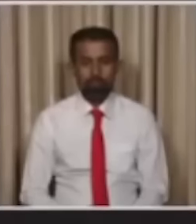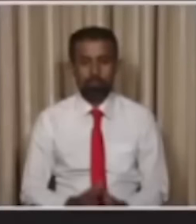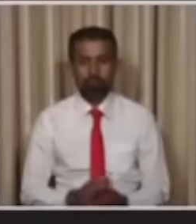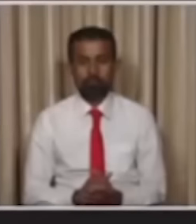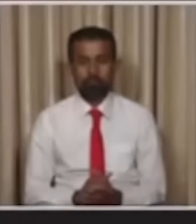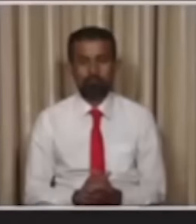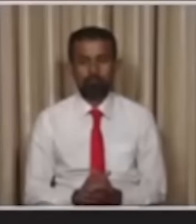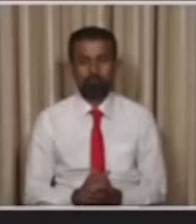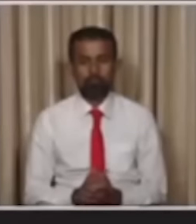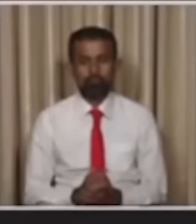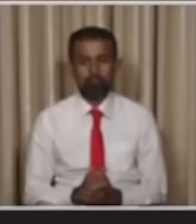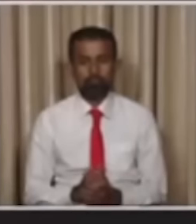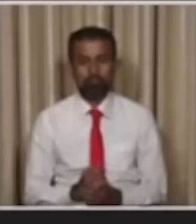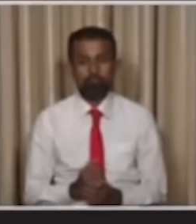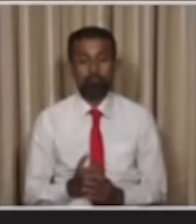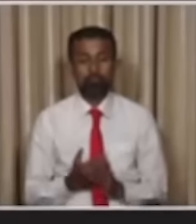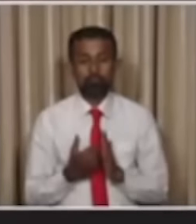මම සූතිකරු සභාපතිතුමියනි,